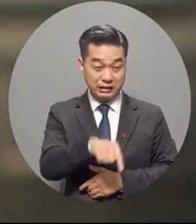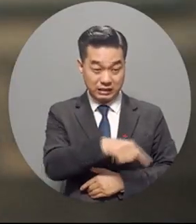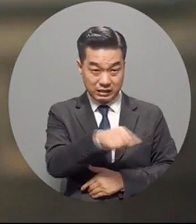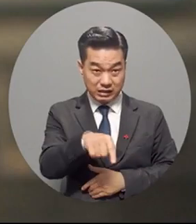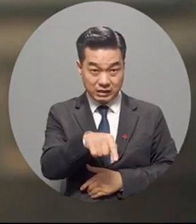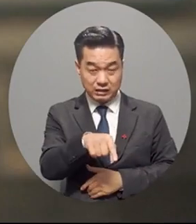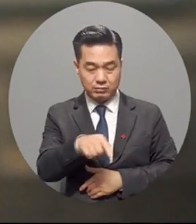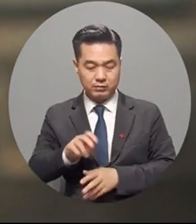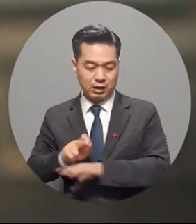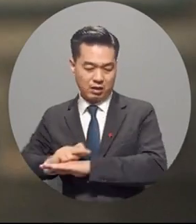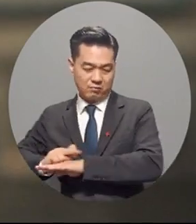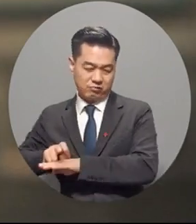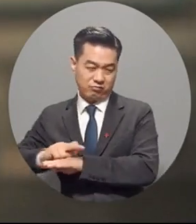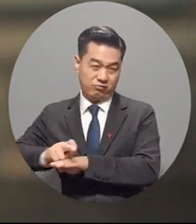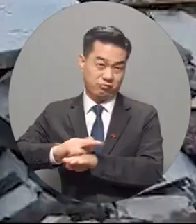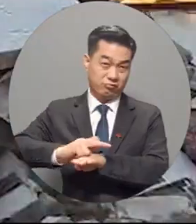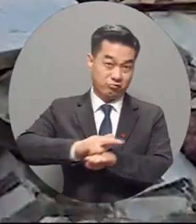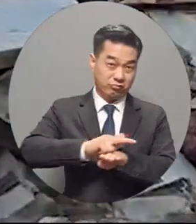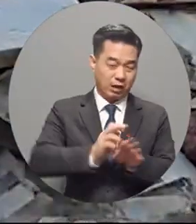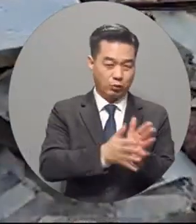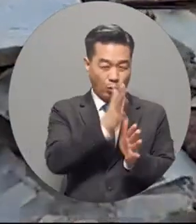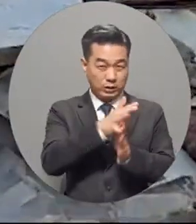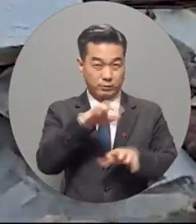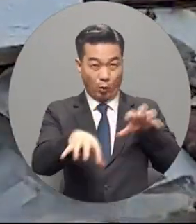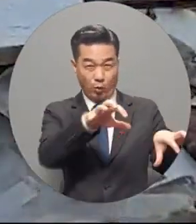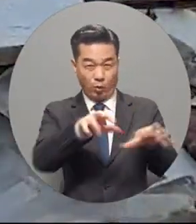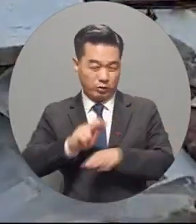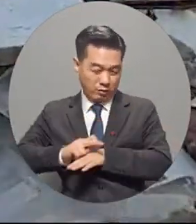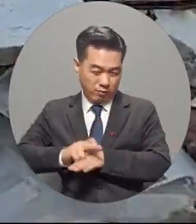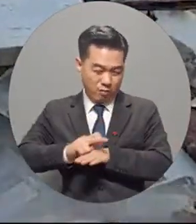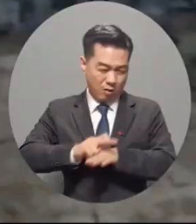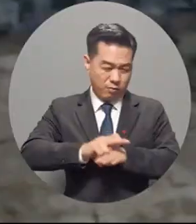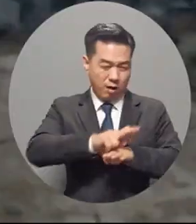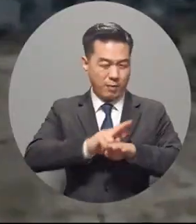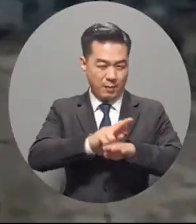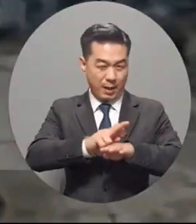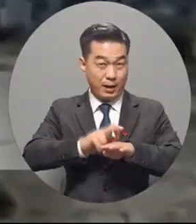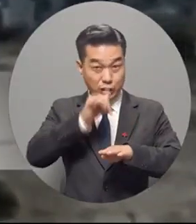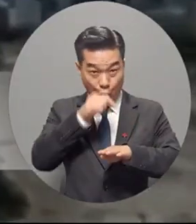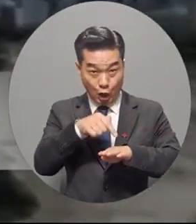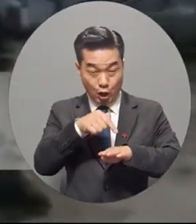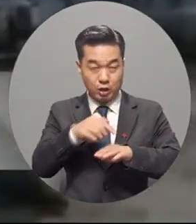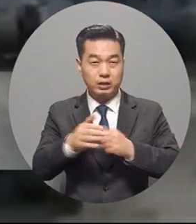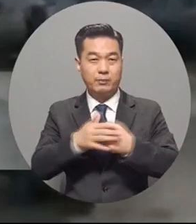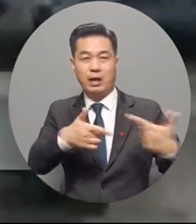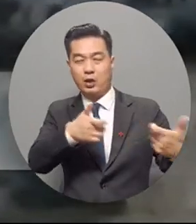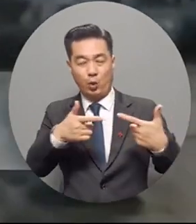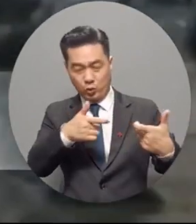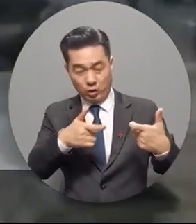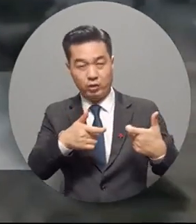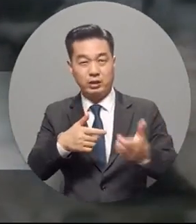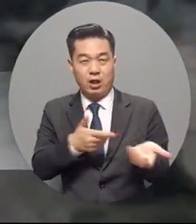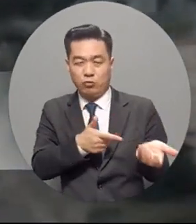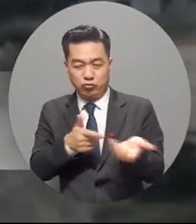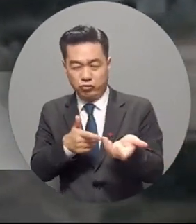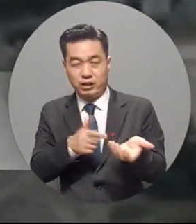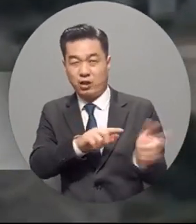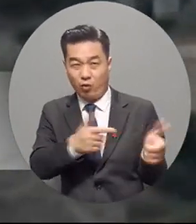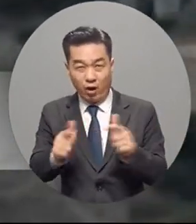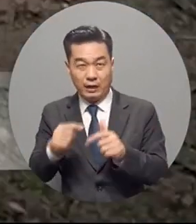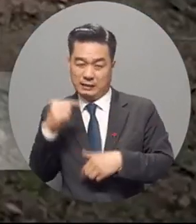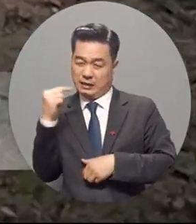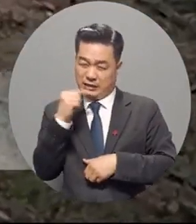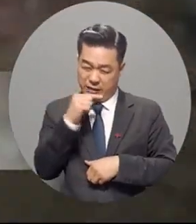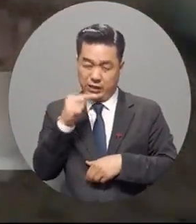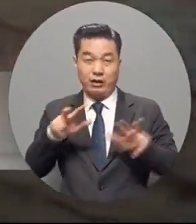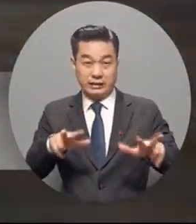앞세워 도심 심장부까지 거침없이 진격했습니다. 교전 강도와 동원된 무기면에서 가장 치열한